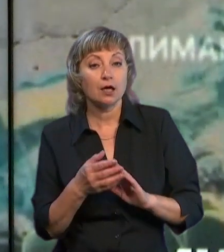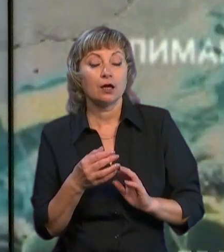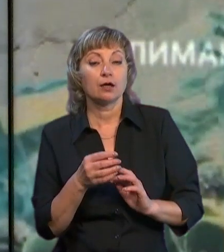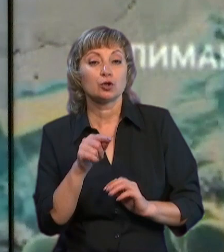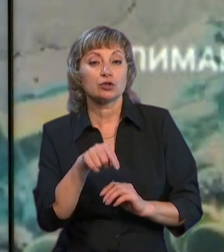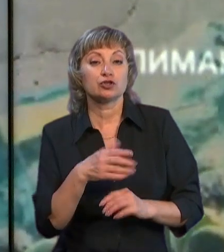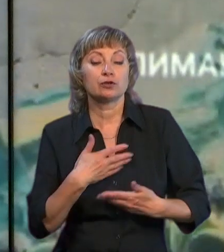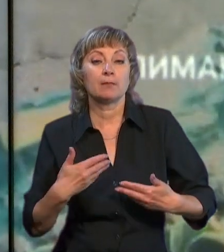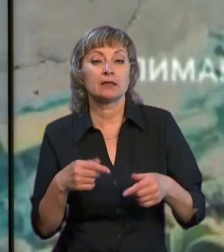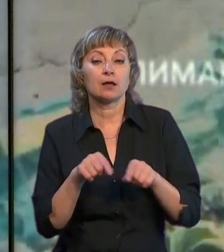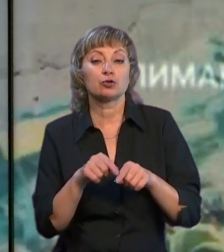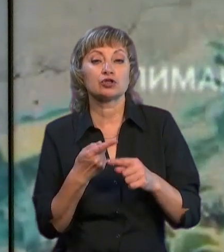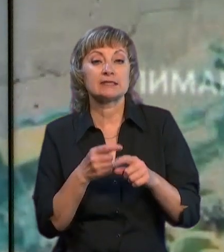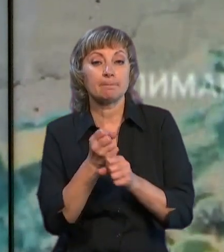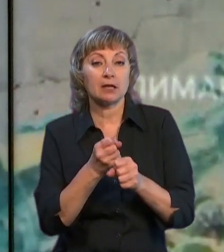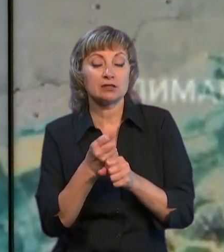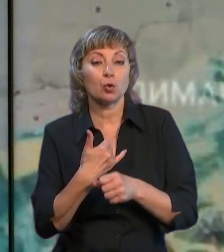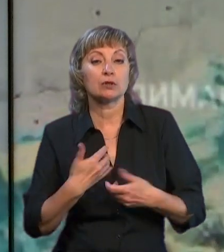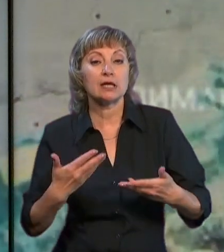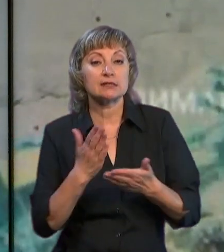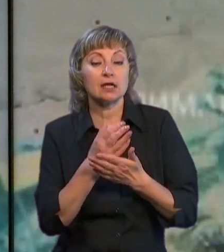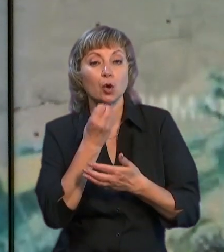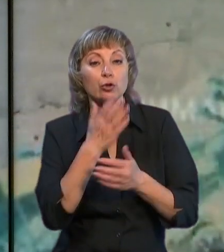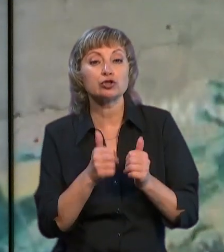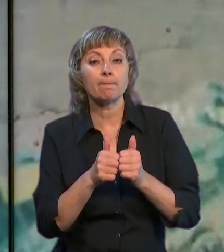також над цим працюємо. У нас є хороші партнери,